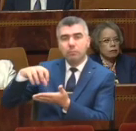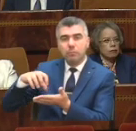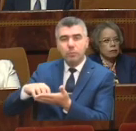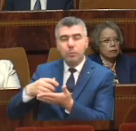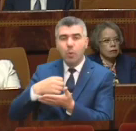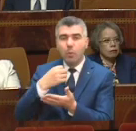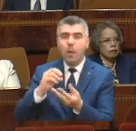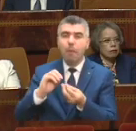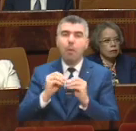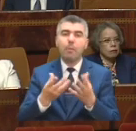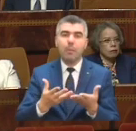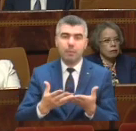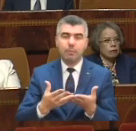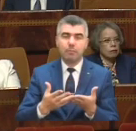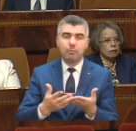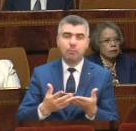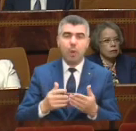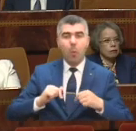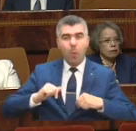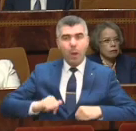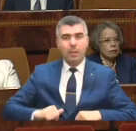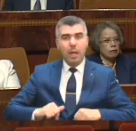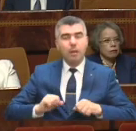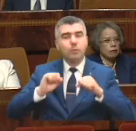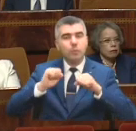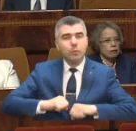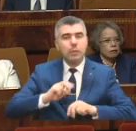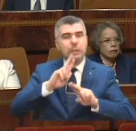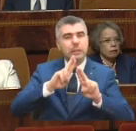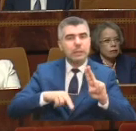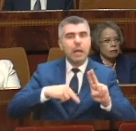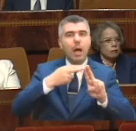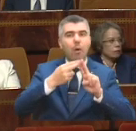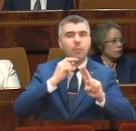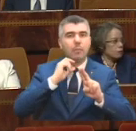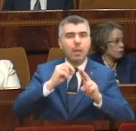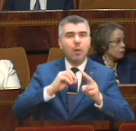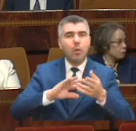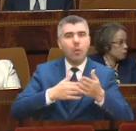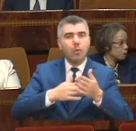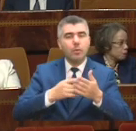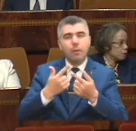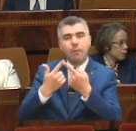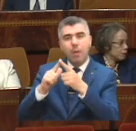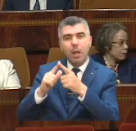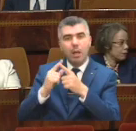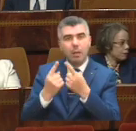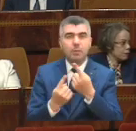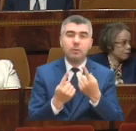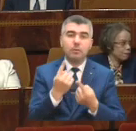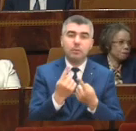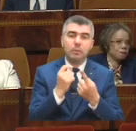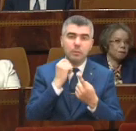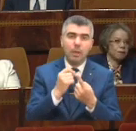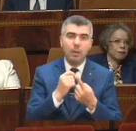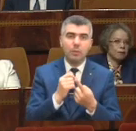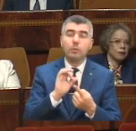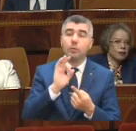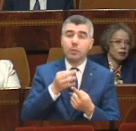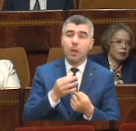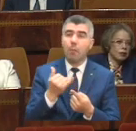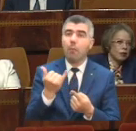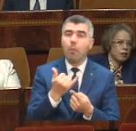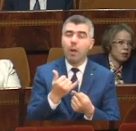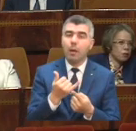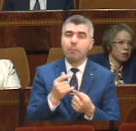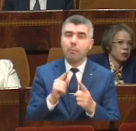لذلك بغينا القطاع ديالكم يتجاوب بالسرعة اللازمة في الشق المتعلق بالتصعيدات، في الشق المتعلق بالسماح لحفر